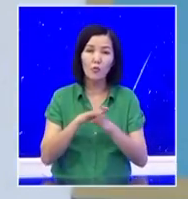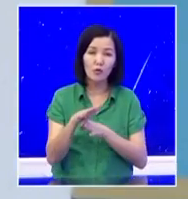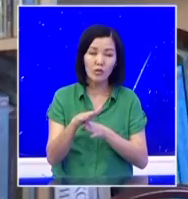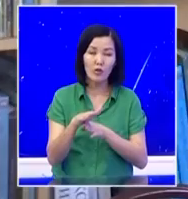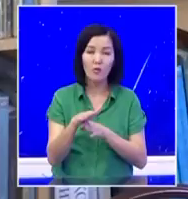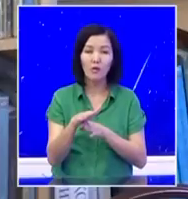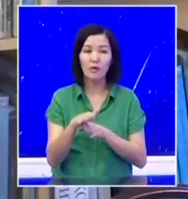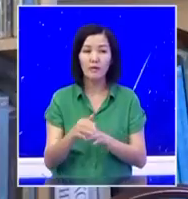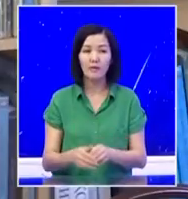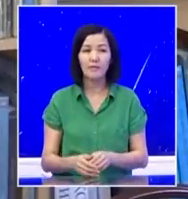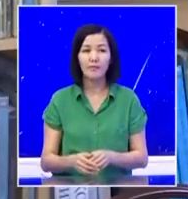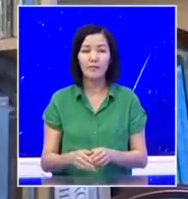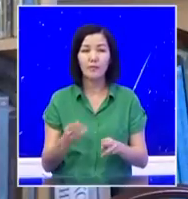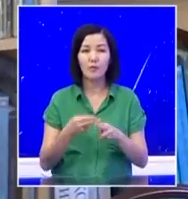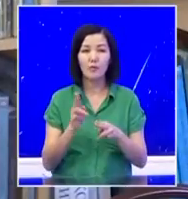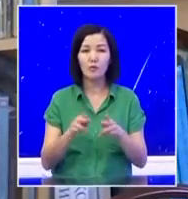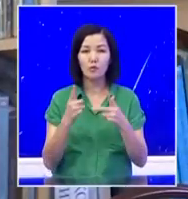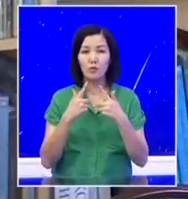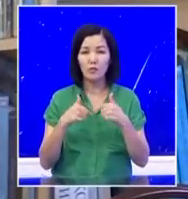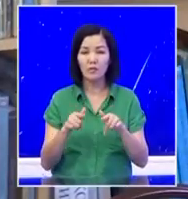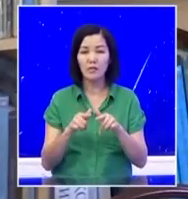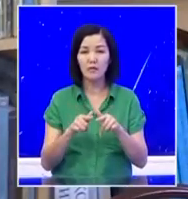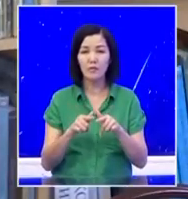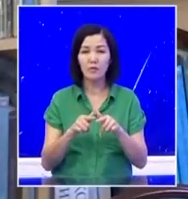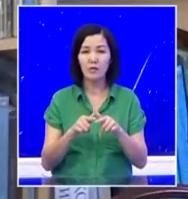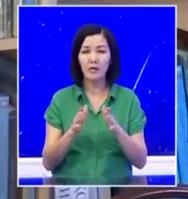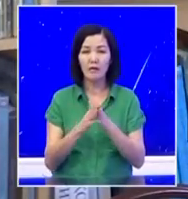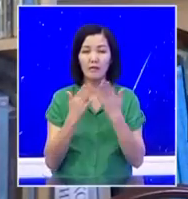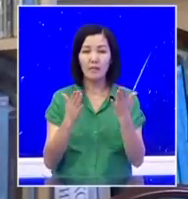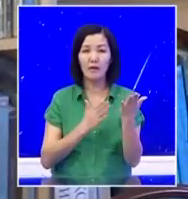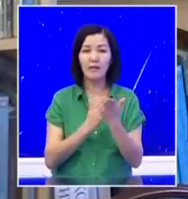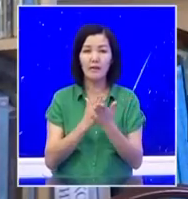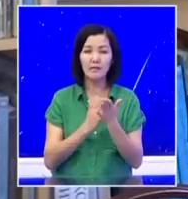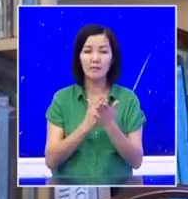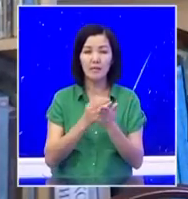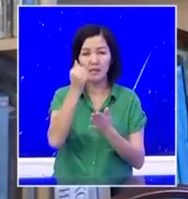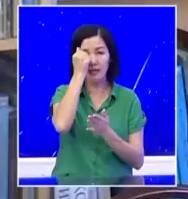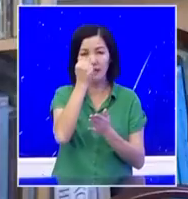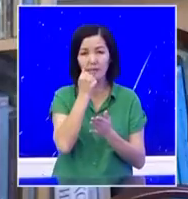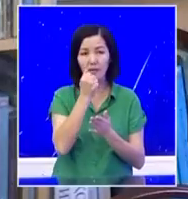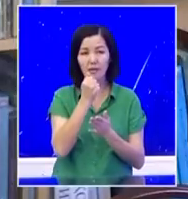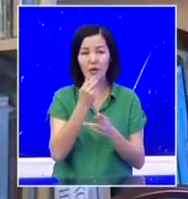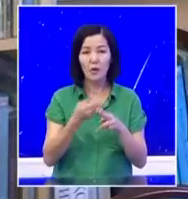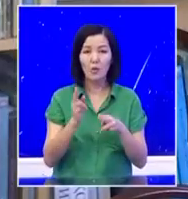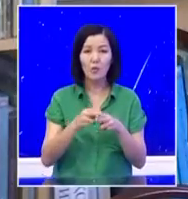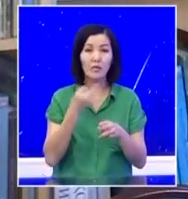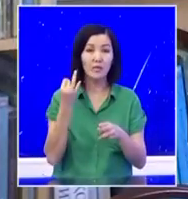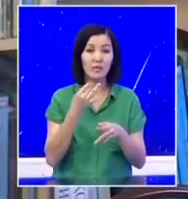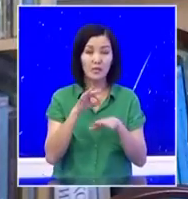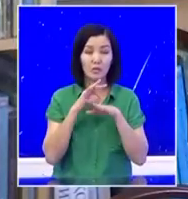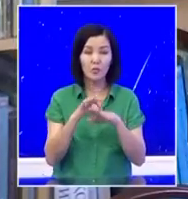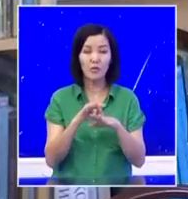қанағаттандыру. Осы ұйымдастырып отырған Өтенай ауылдық кітапханасының қызметкерлеріне алғысымды айтқым келеді. Өте тартымды болды. Енді